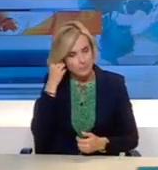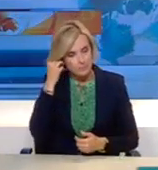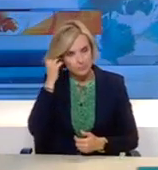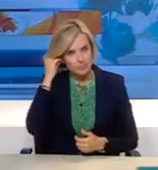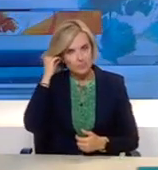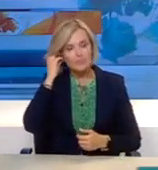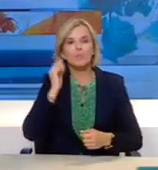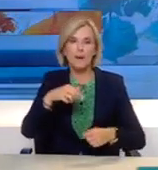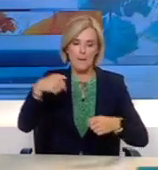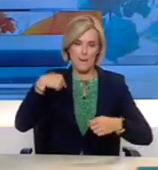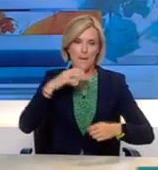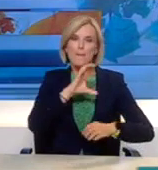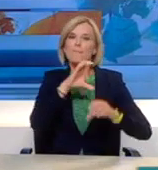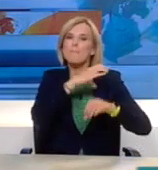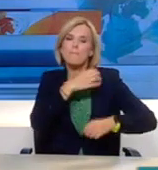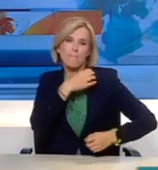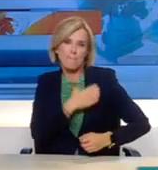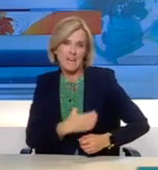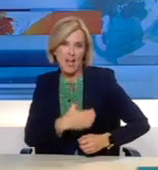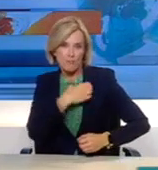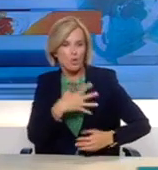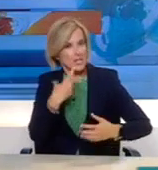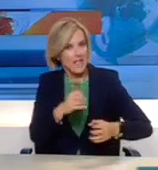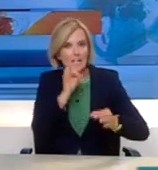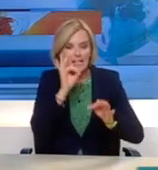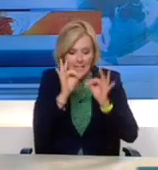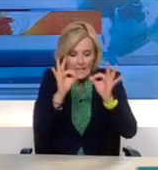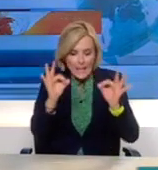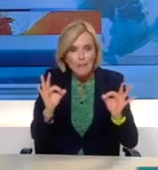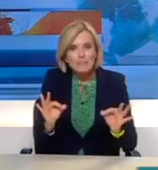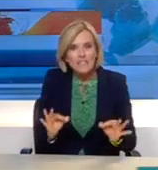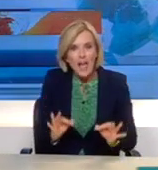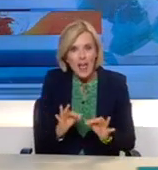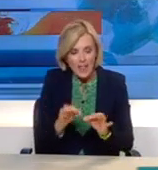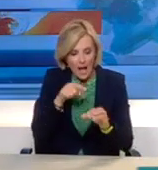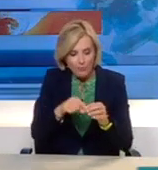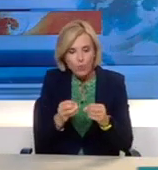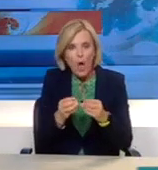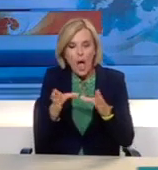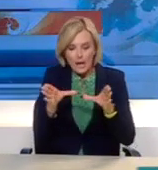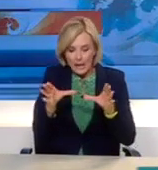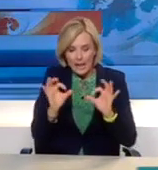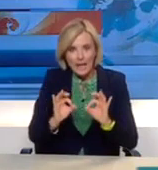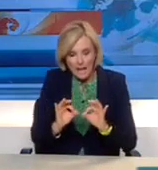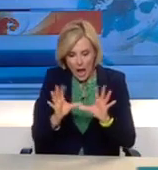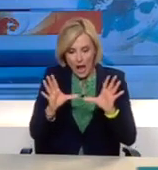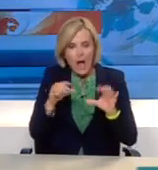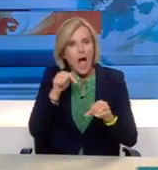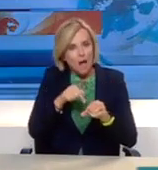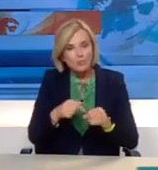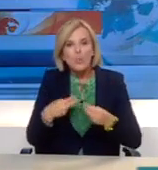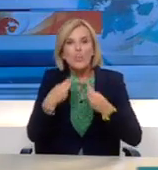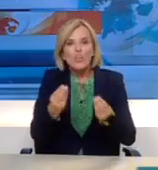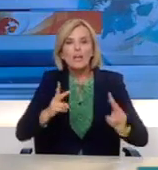Δημοσιεύτηκαν λοιπόν στο τελευταίο τεύχος του περιοδικού New England Journal of Medicine τα αποτελέσματα μιας μελέτης, η οποία ήταν